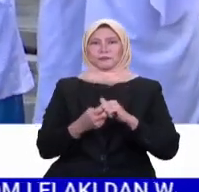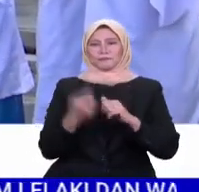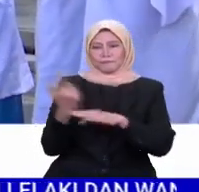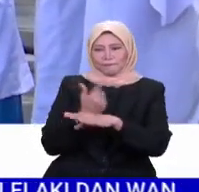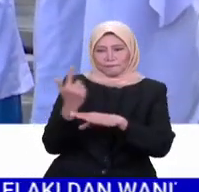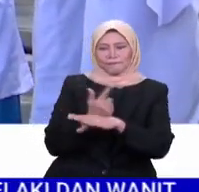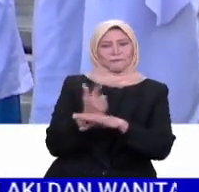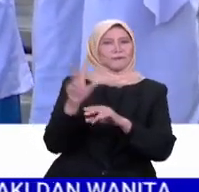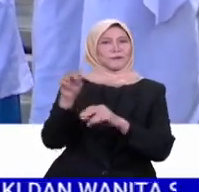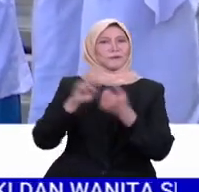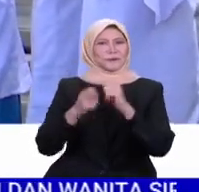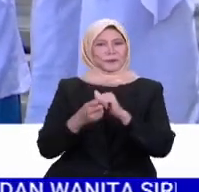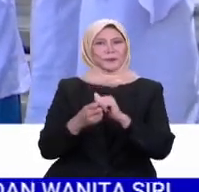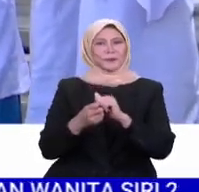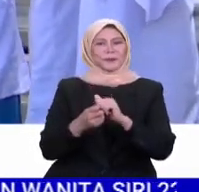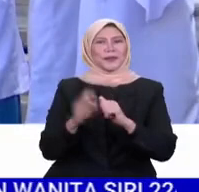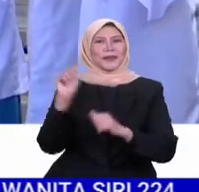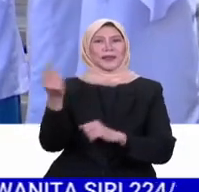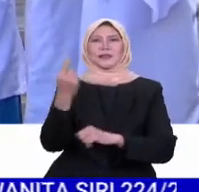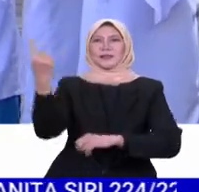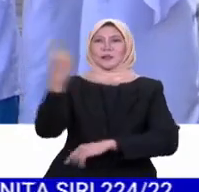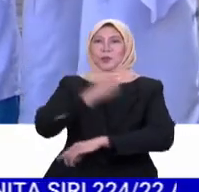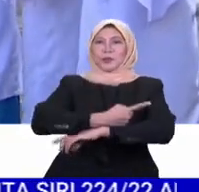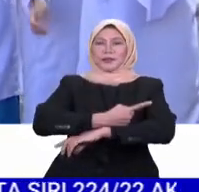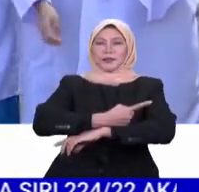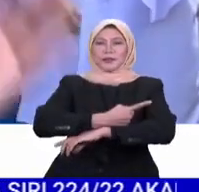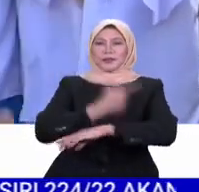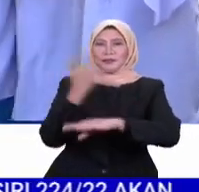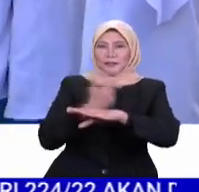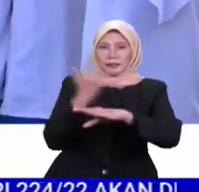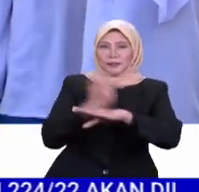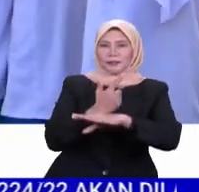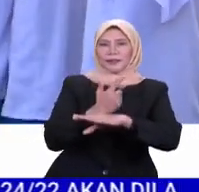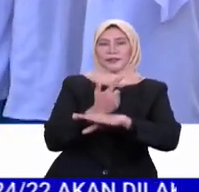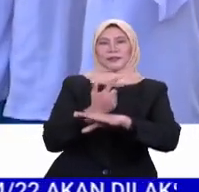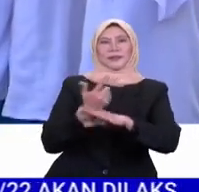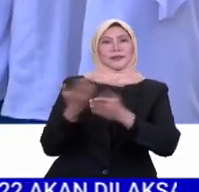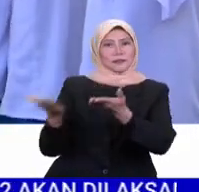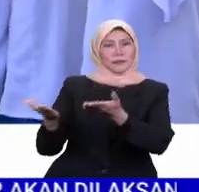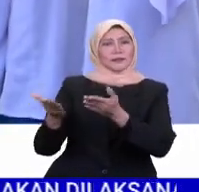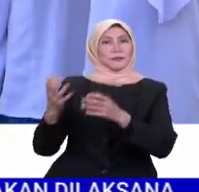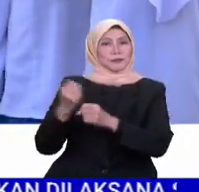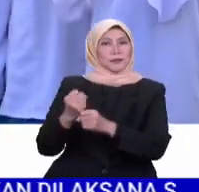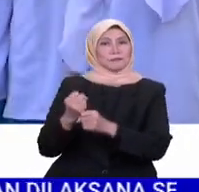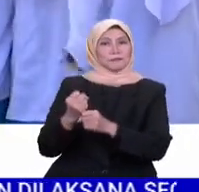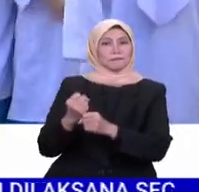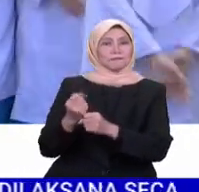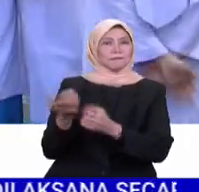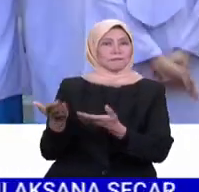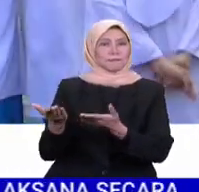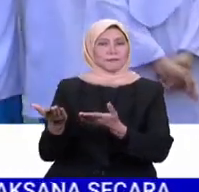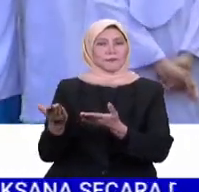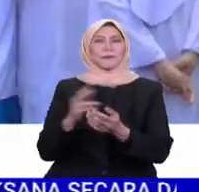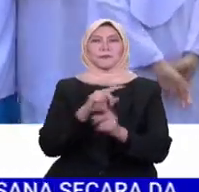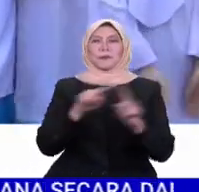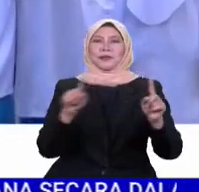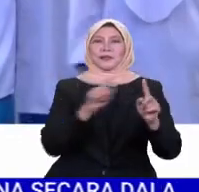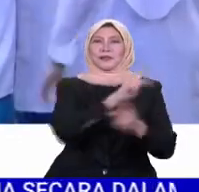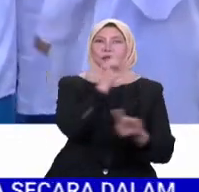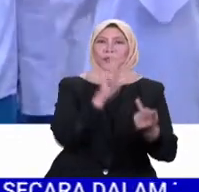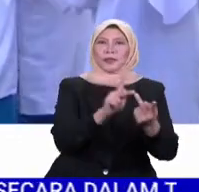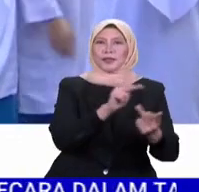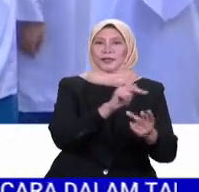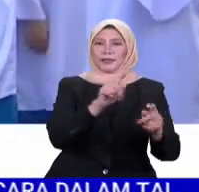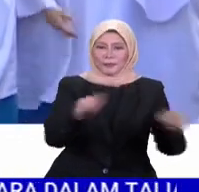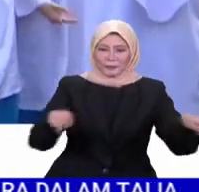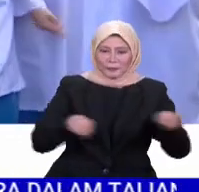gila latihan to boleh katakan hanya sehari untuk menghasilkan ini tapi ada dari segi kesesuaian tempat